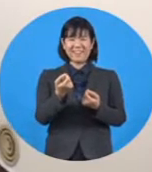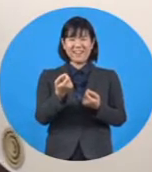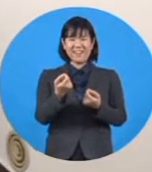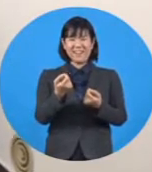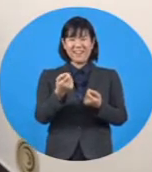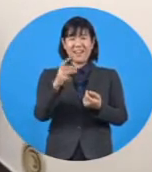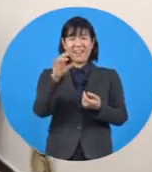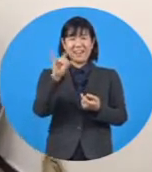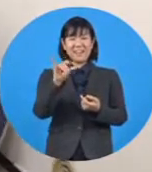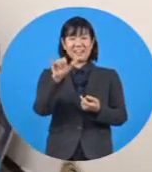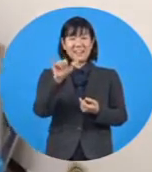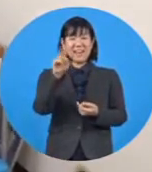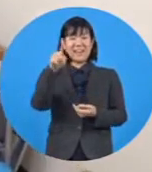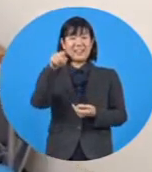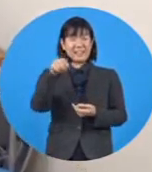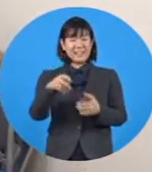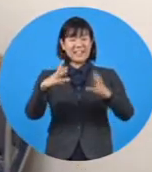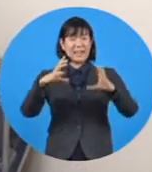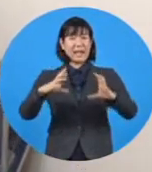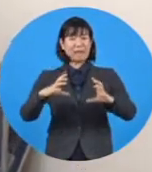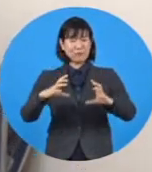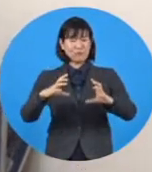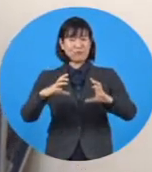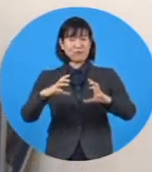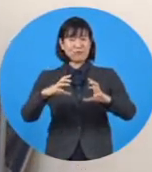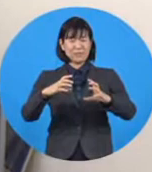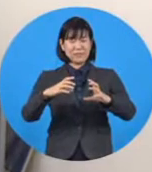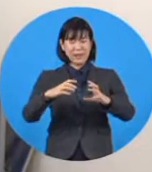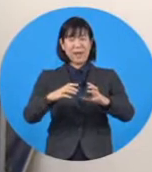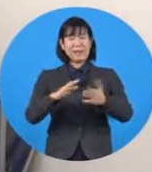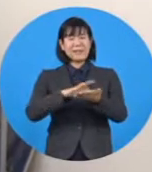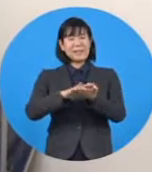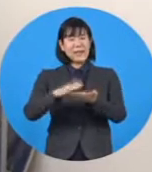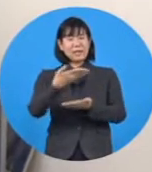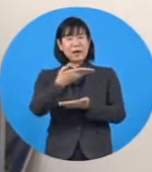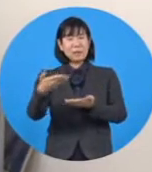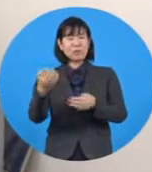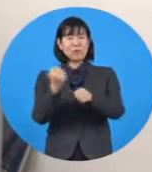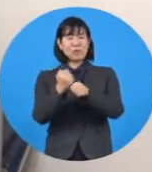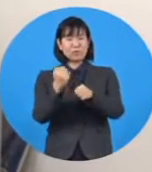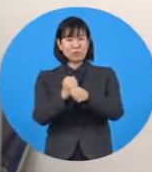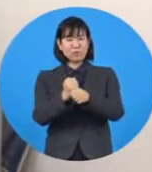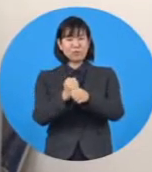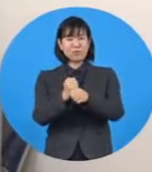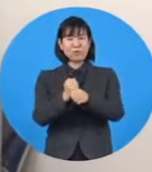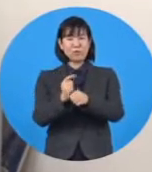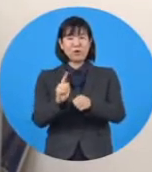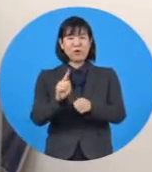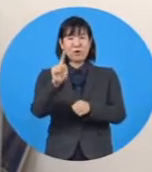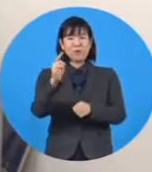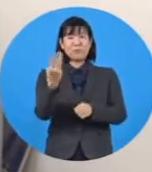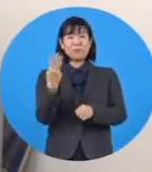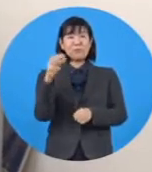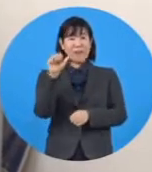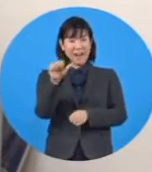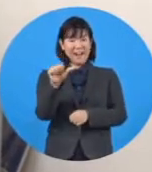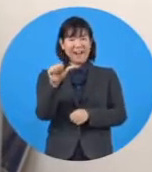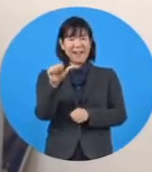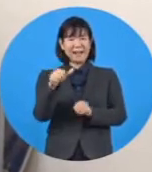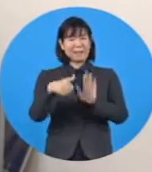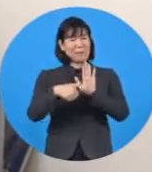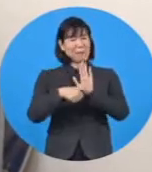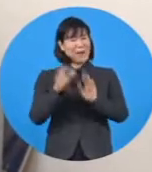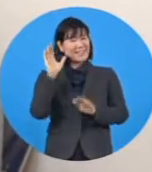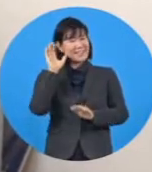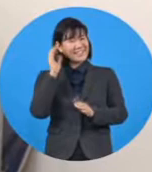はキャリーケースに入ってて、はい、でピュアな水を作るっていうことでキャリーでピュアピュア、どっかで聞いたことある名前かなと思うんです